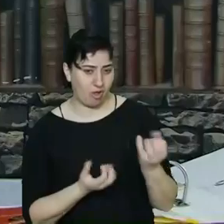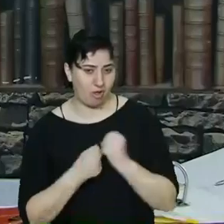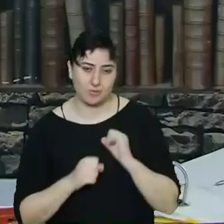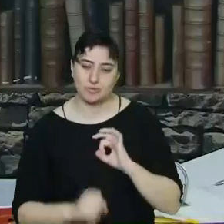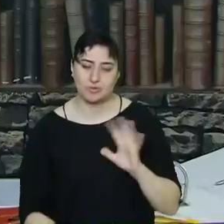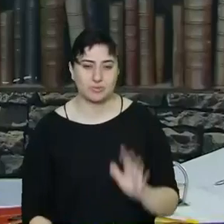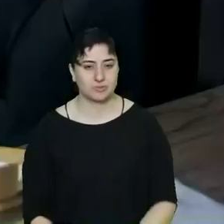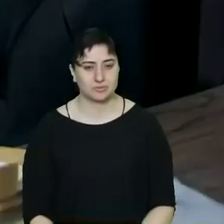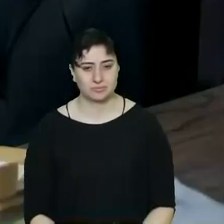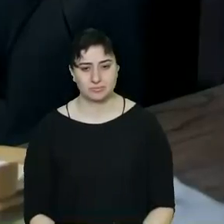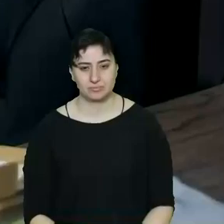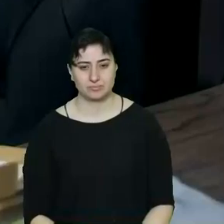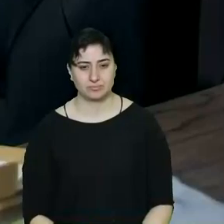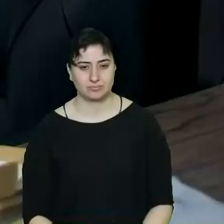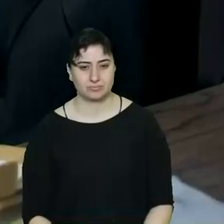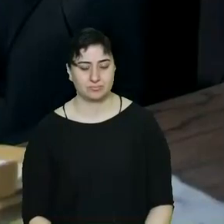kaptı.